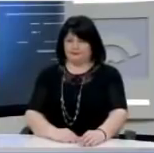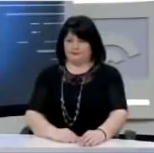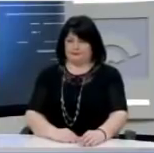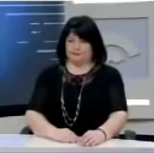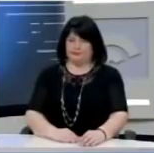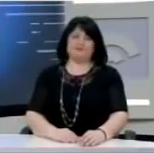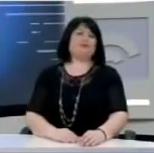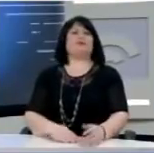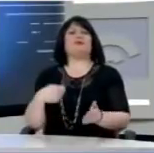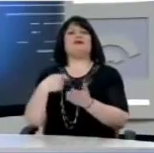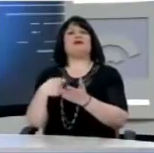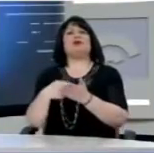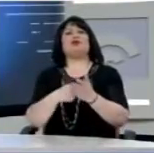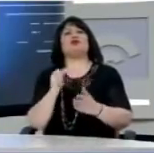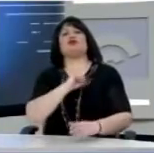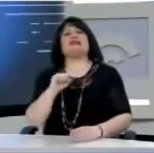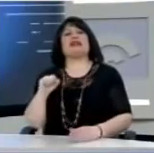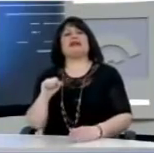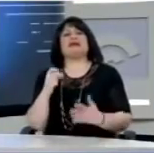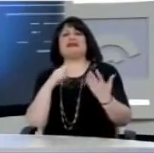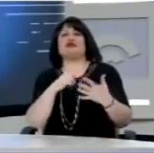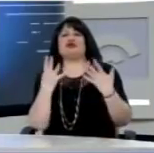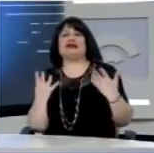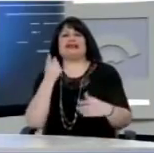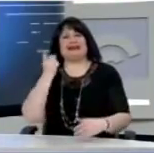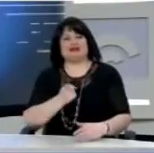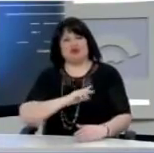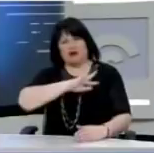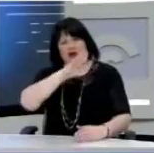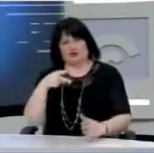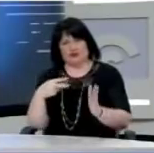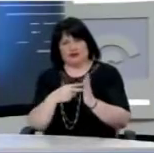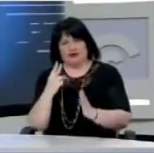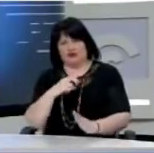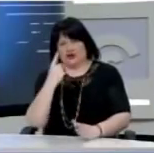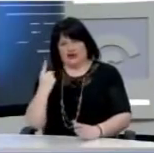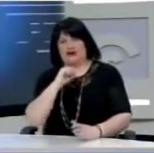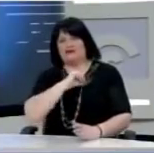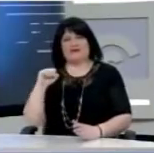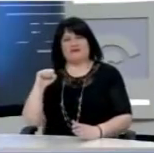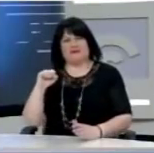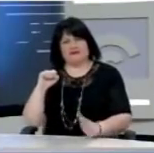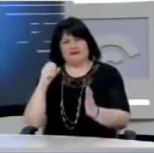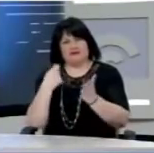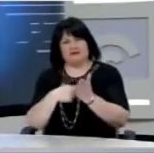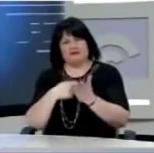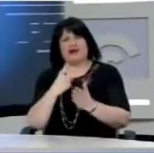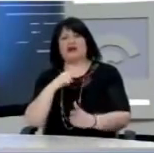Βρήκαμε τους φορολογικούς συντελεστές στο 29%. Και μέχρι το 2021 οι φορολογικοί συντελεστές θα είναι στο